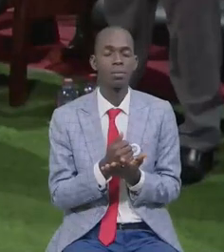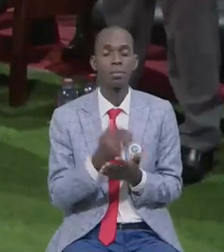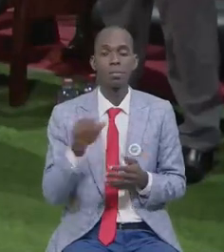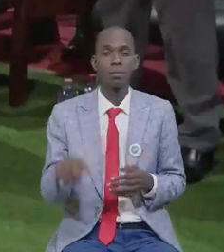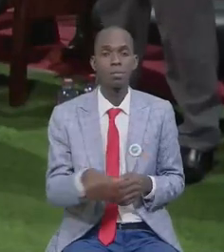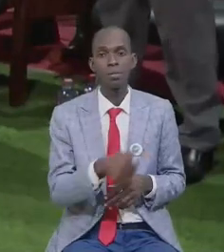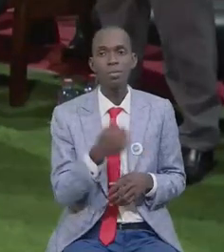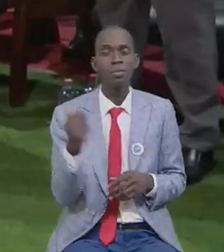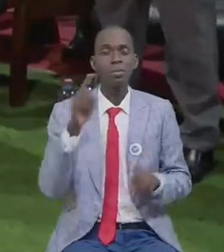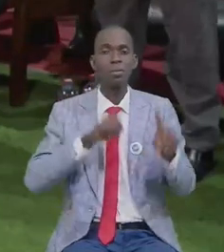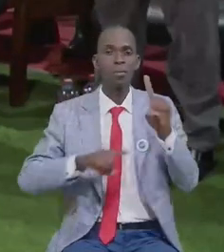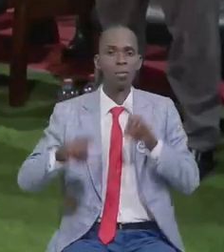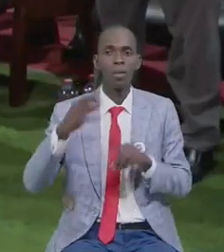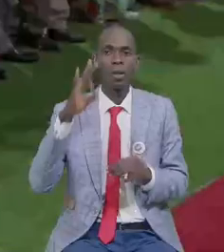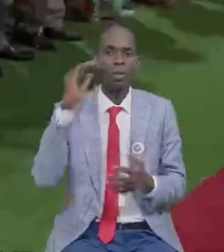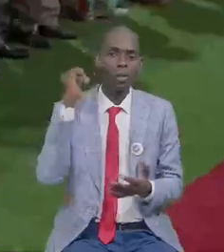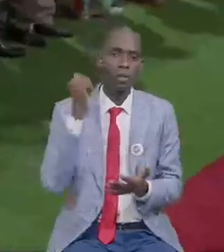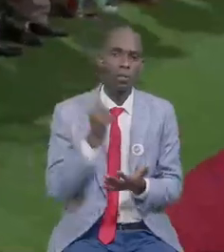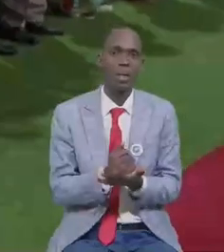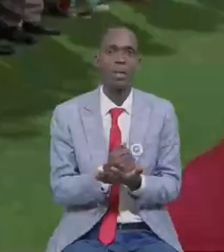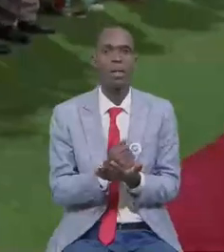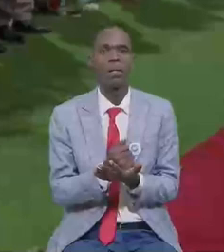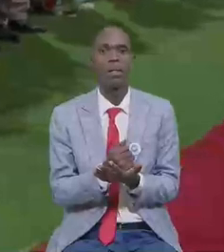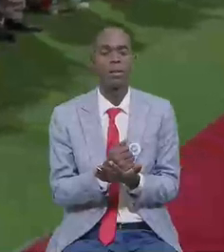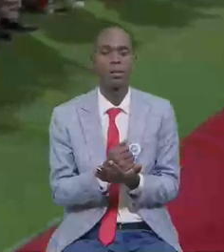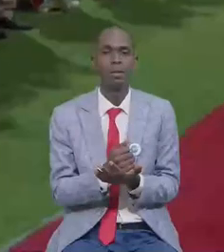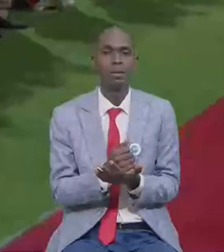Un autre Amen.